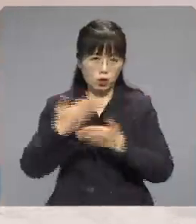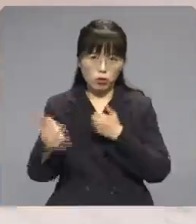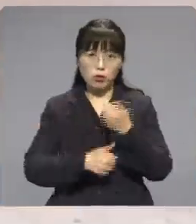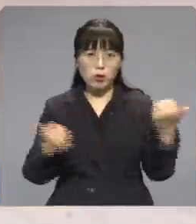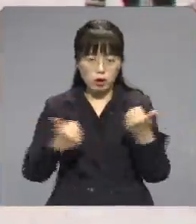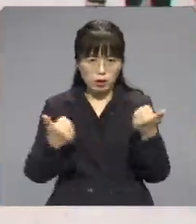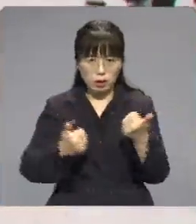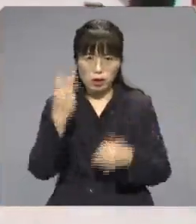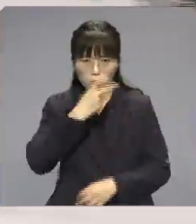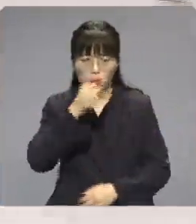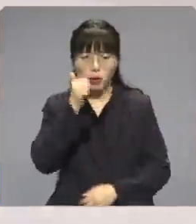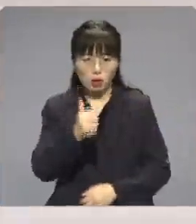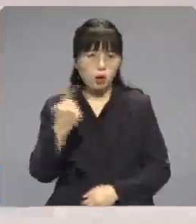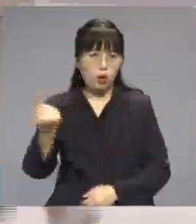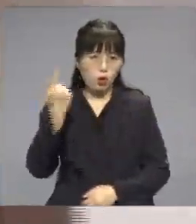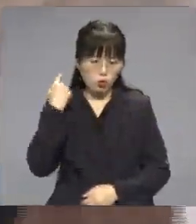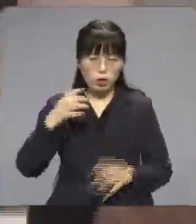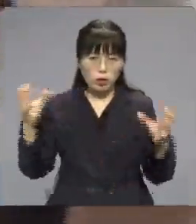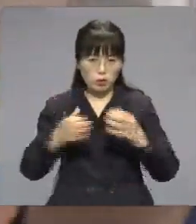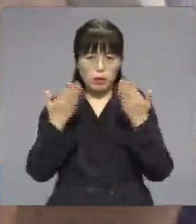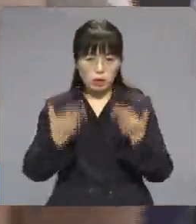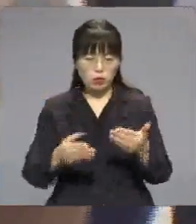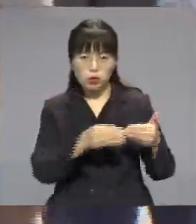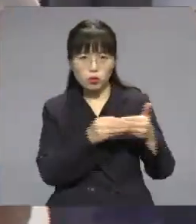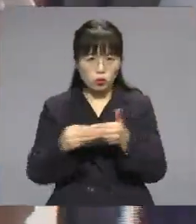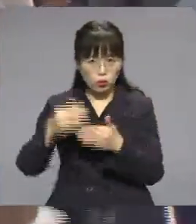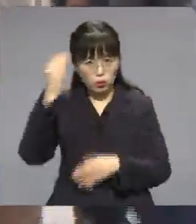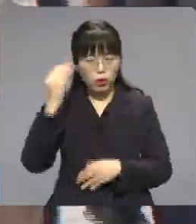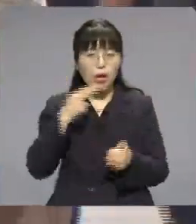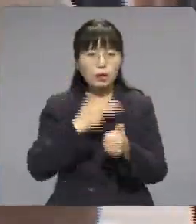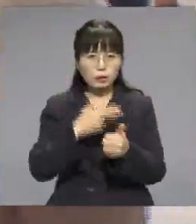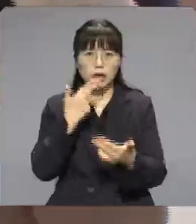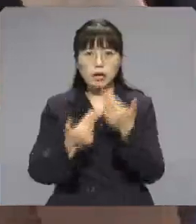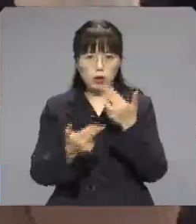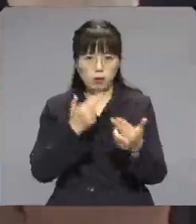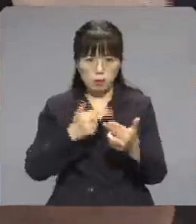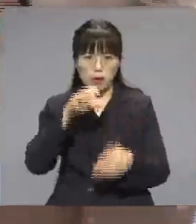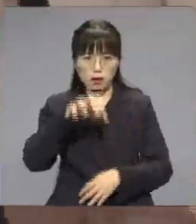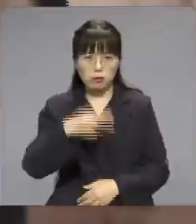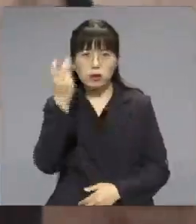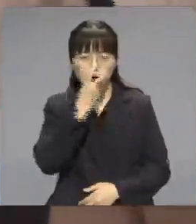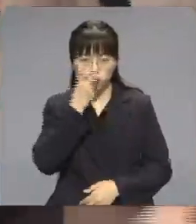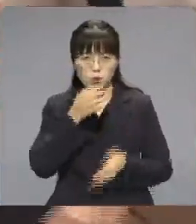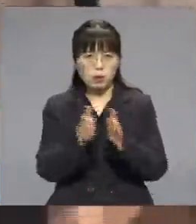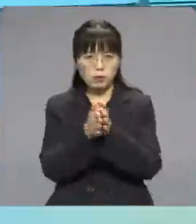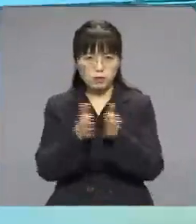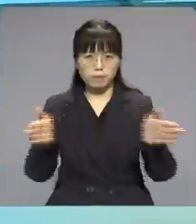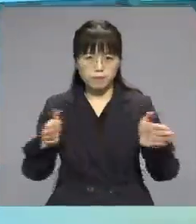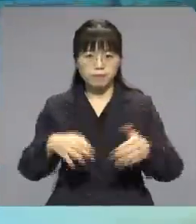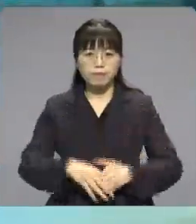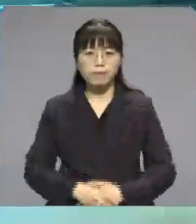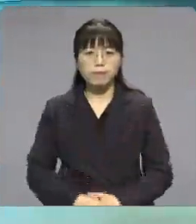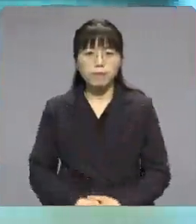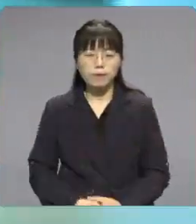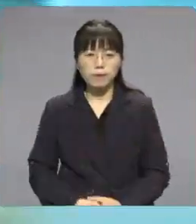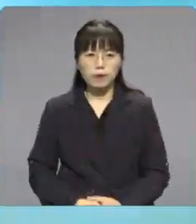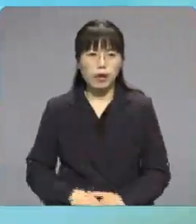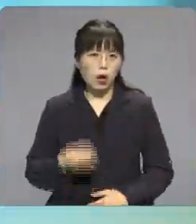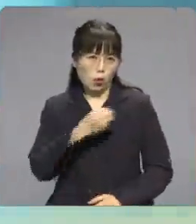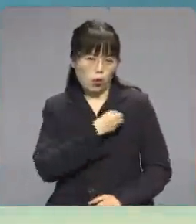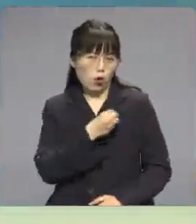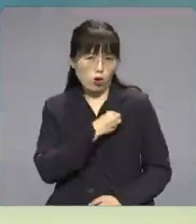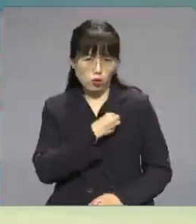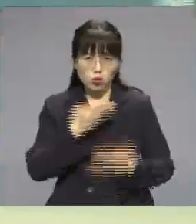공정거래위원회 조사관들이 어제 집단 휴진을 주도한 대한의사협회 현장 조사에 나섰습니다.